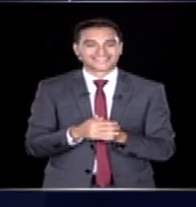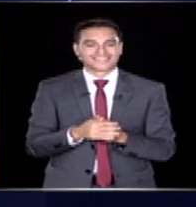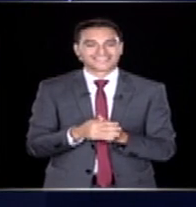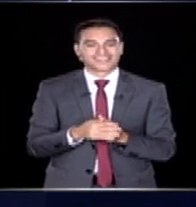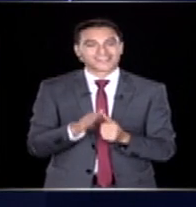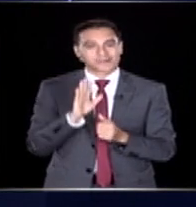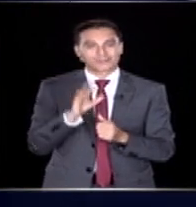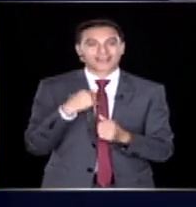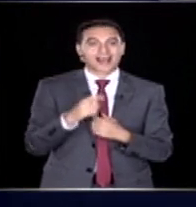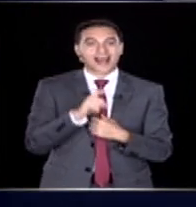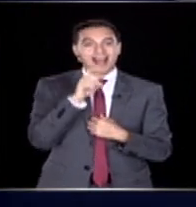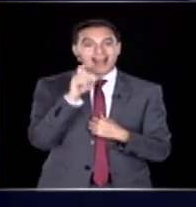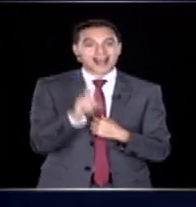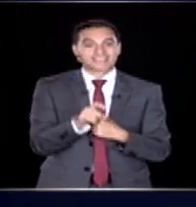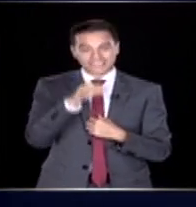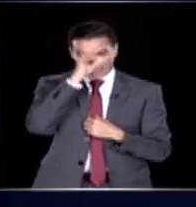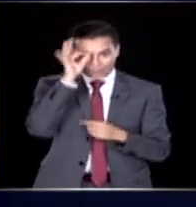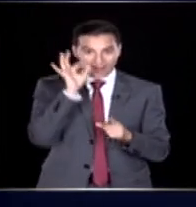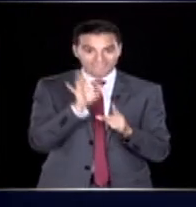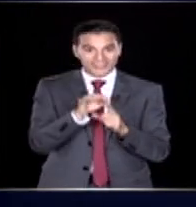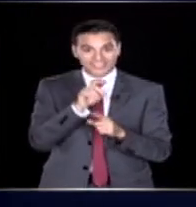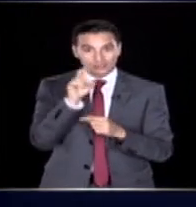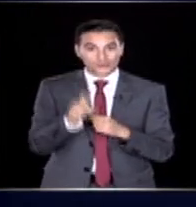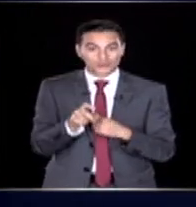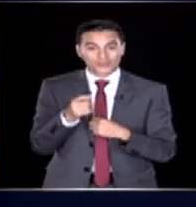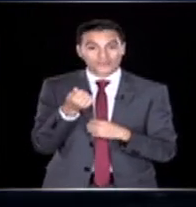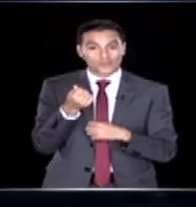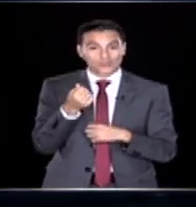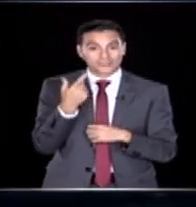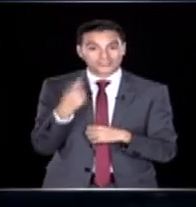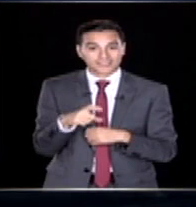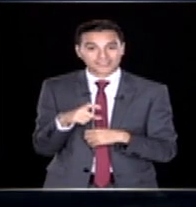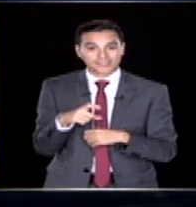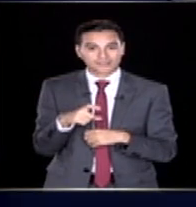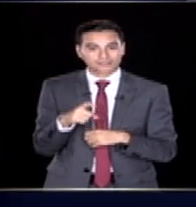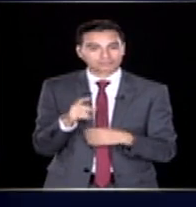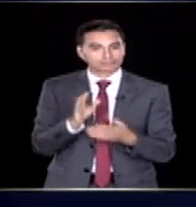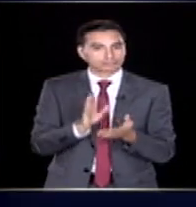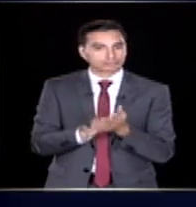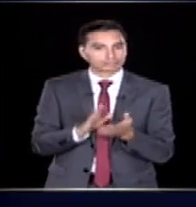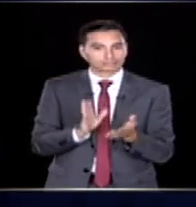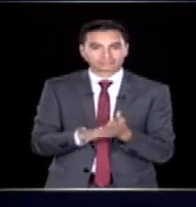طيب بص بقى، تعرف لو عرفت ايه عملة لبنان؟ الليرة.